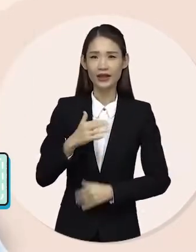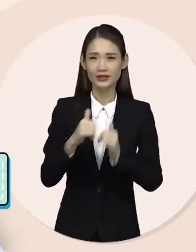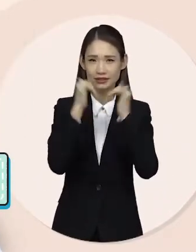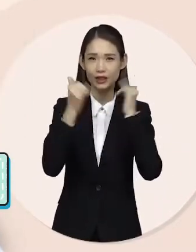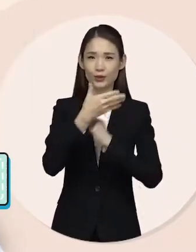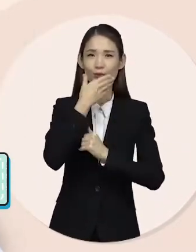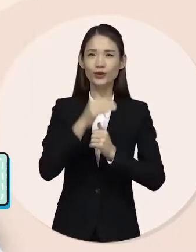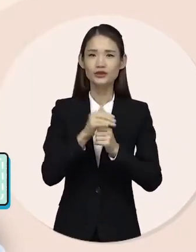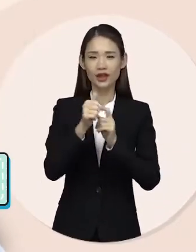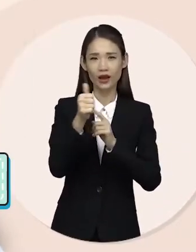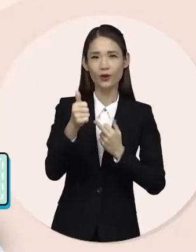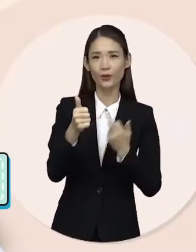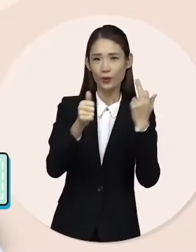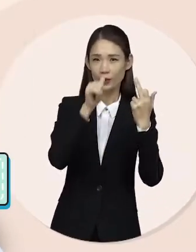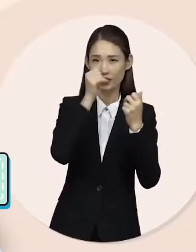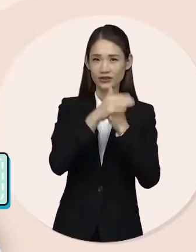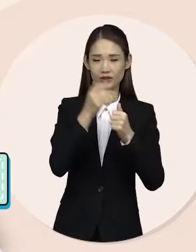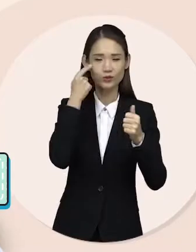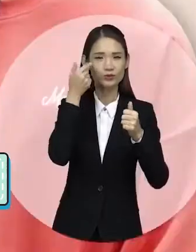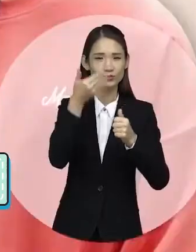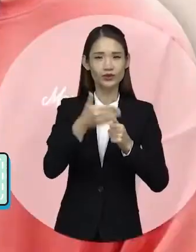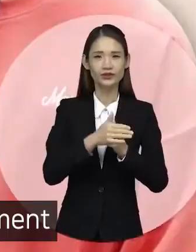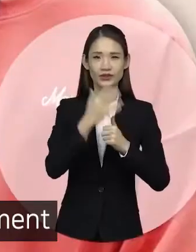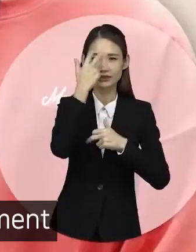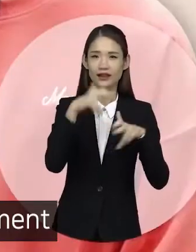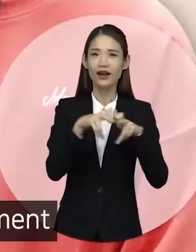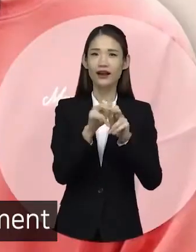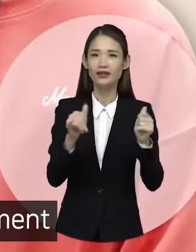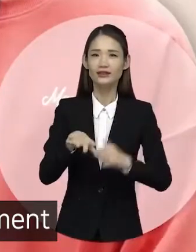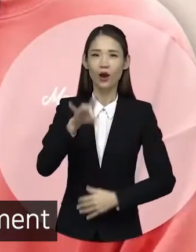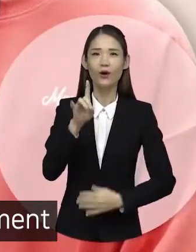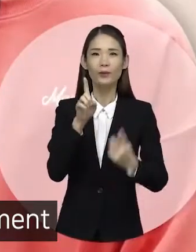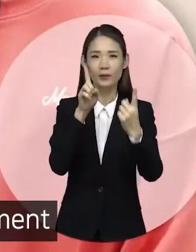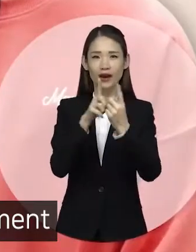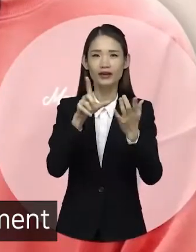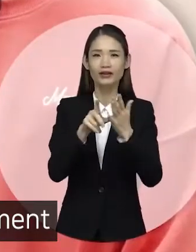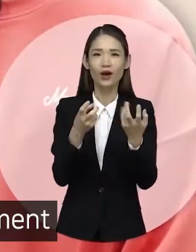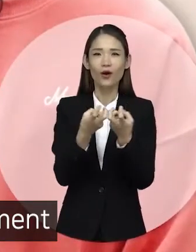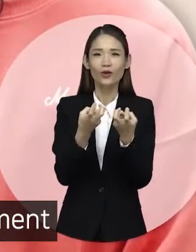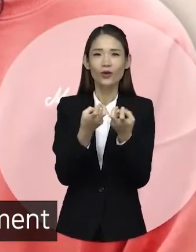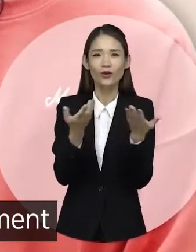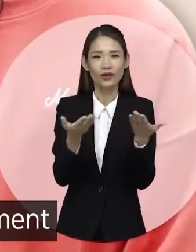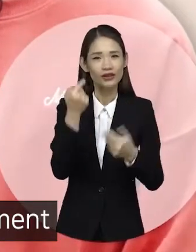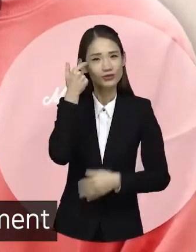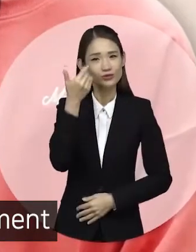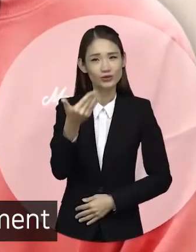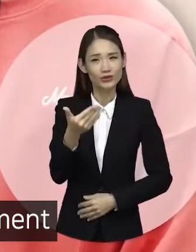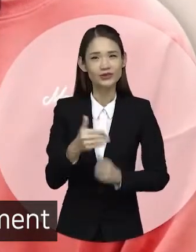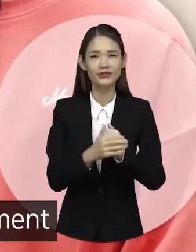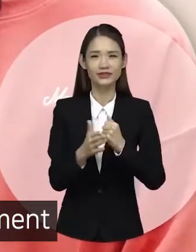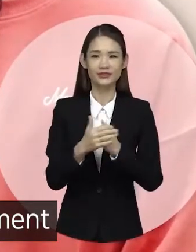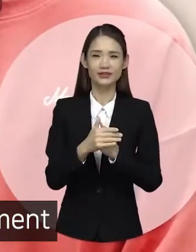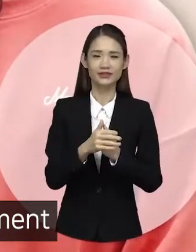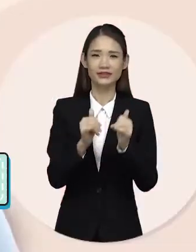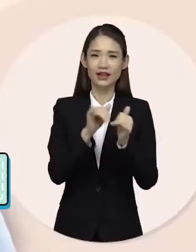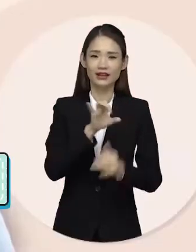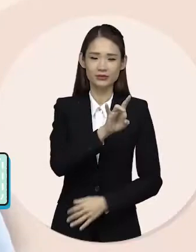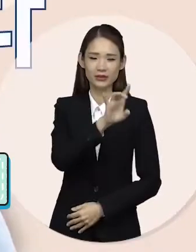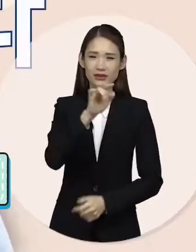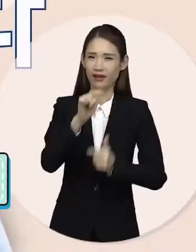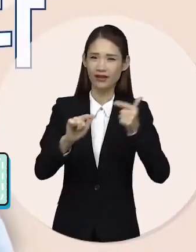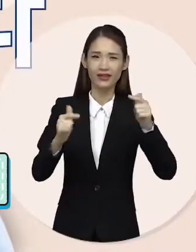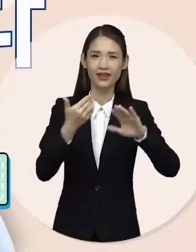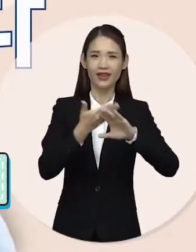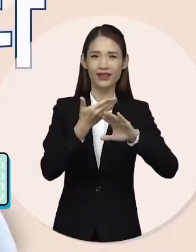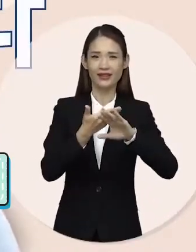그래서 아는 사회복지사 오빠가 있어서 물어봤어요. 시각장애인에게 어떻게 대해야 되냐. 그랬더니